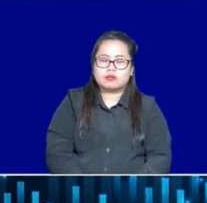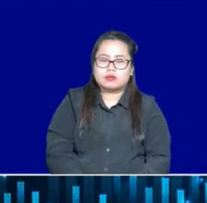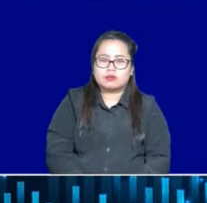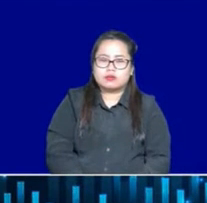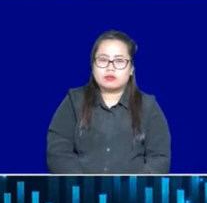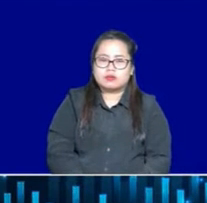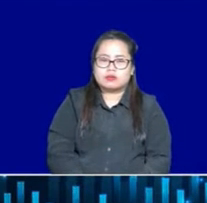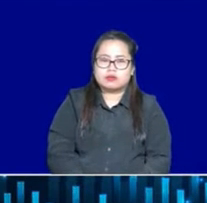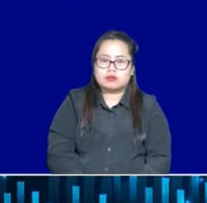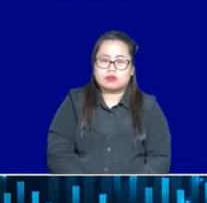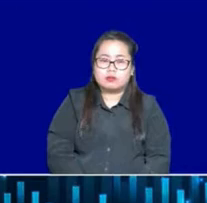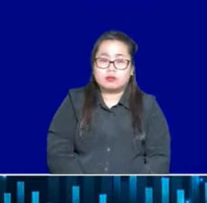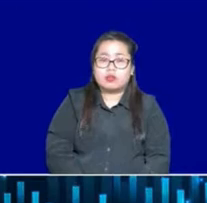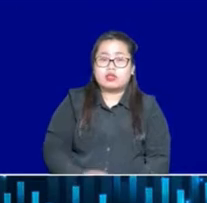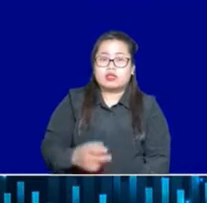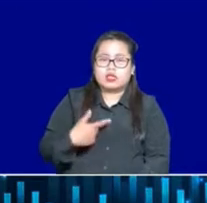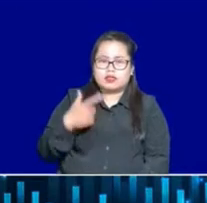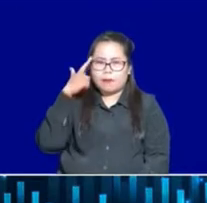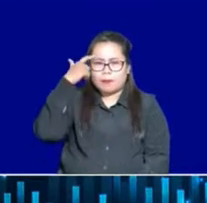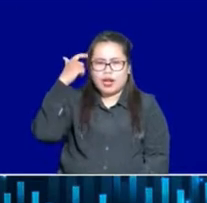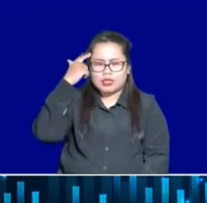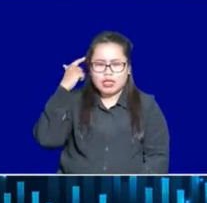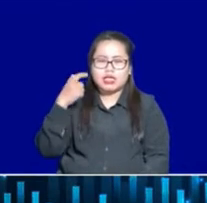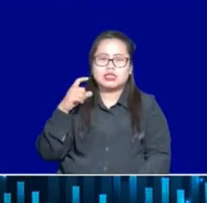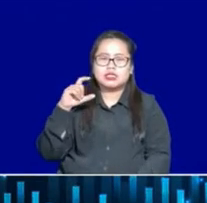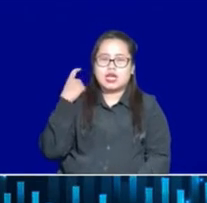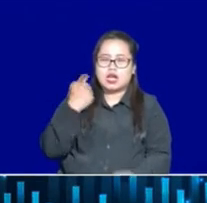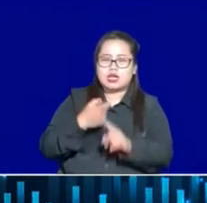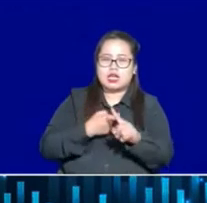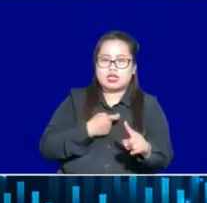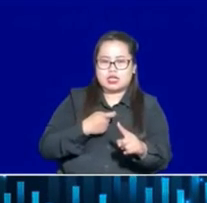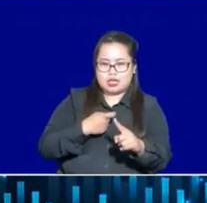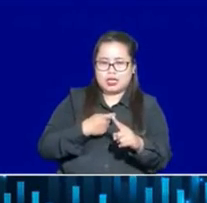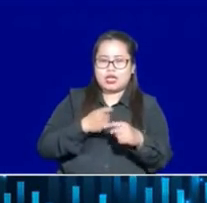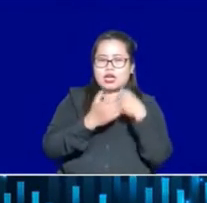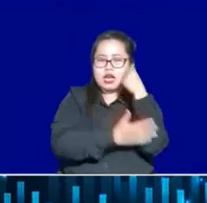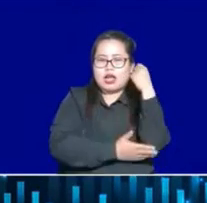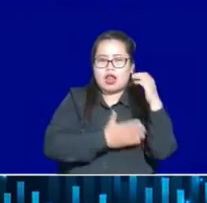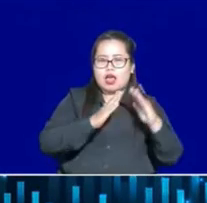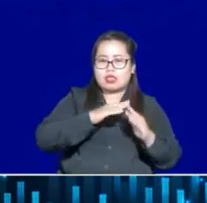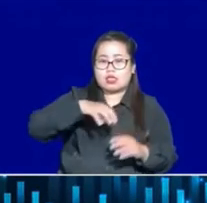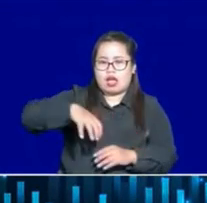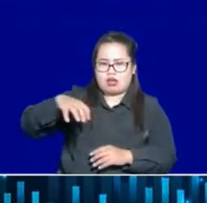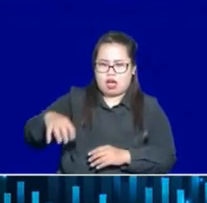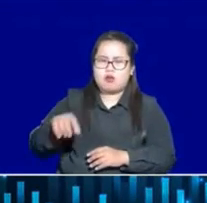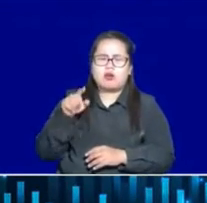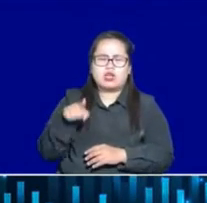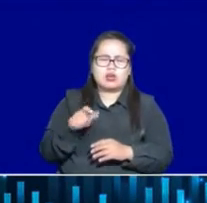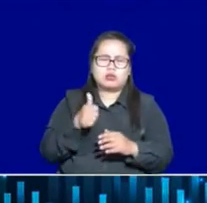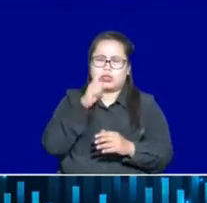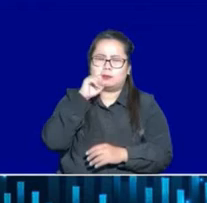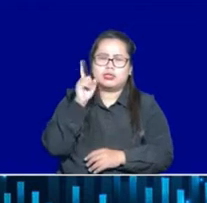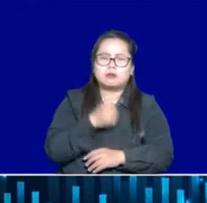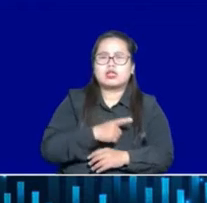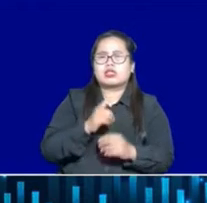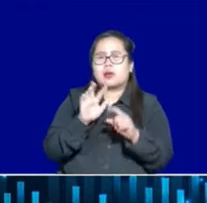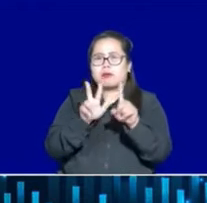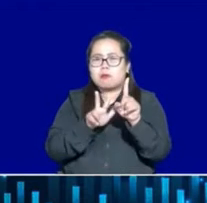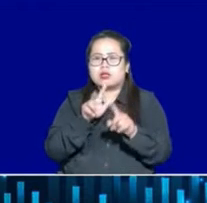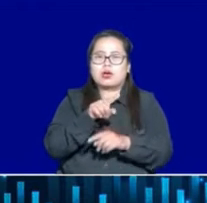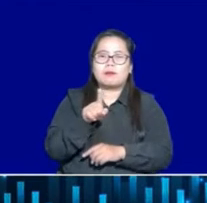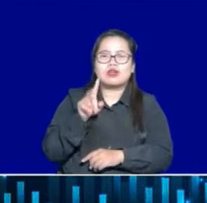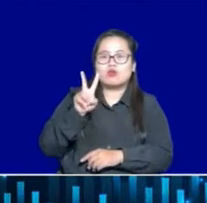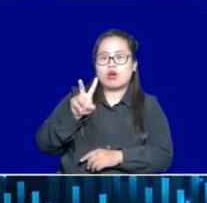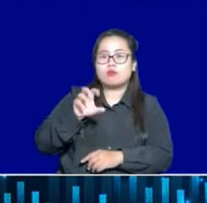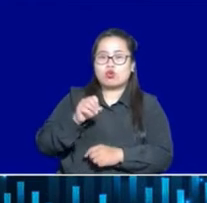belajar dari sejarah negara-negara tetangga kita, mereka pada umumnya lebih cepat, 18 sampai 20 tahun.